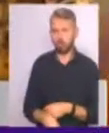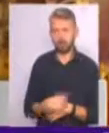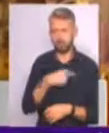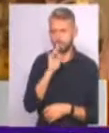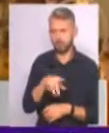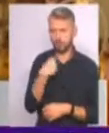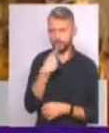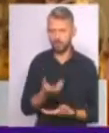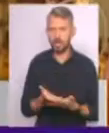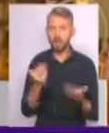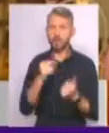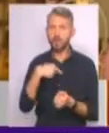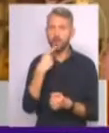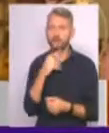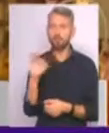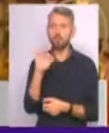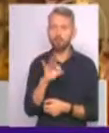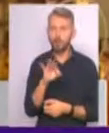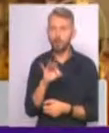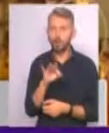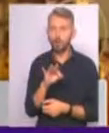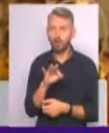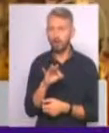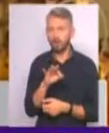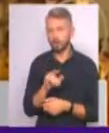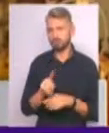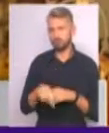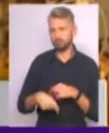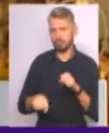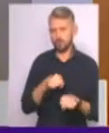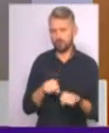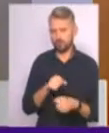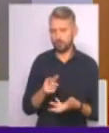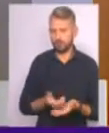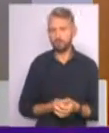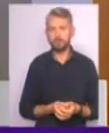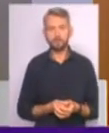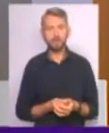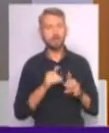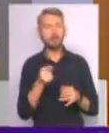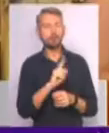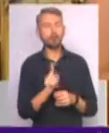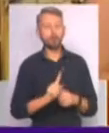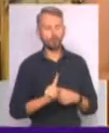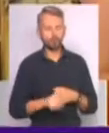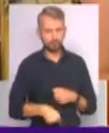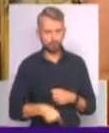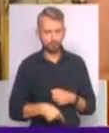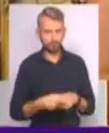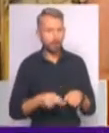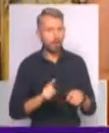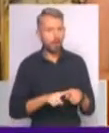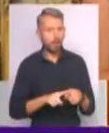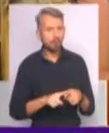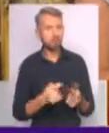Да? Давайте говорити про эректильную дисфункцию. Дело в том, что эректильная дисфункция сейчас это тоже, в